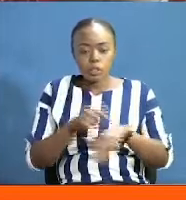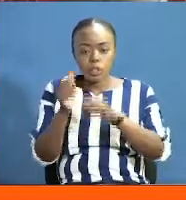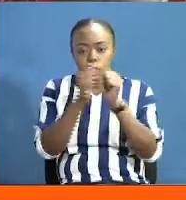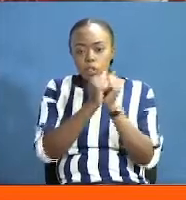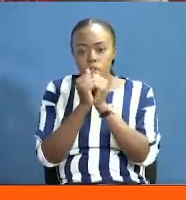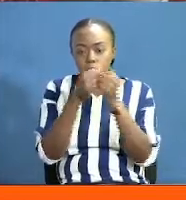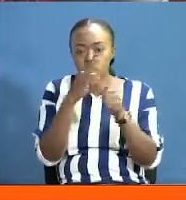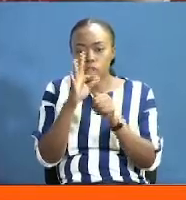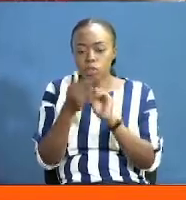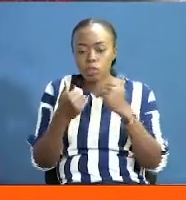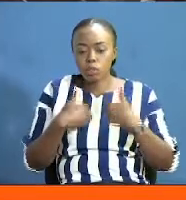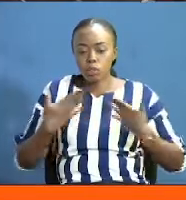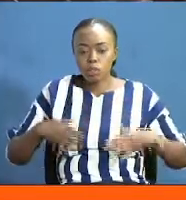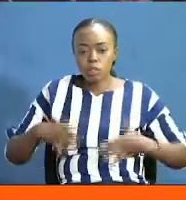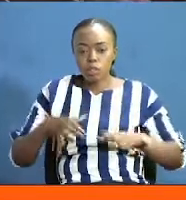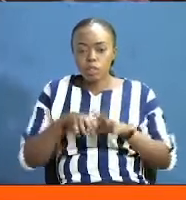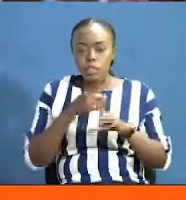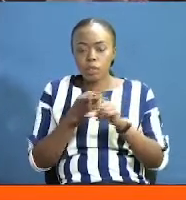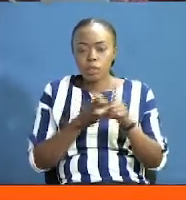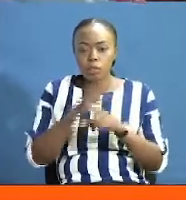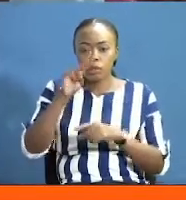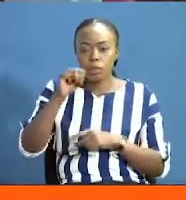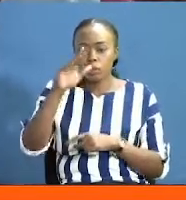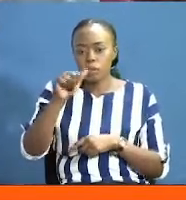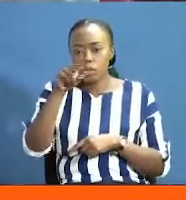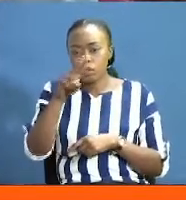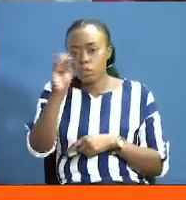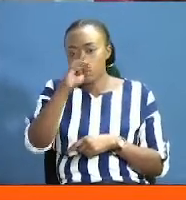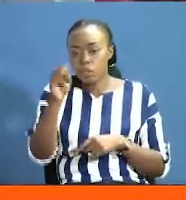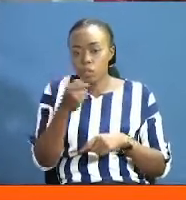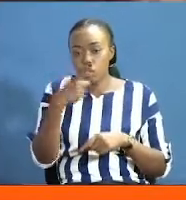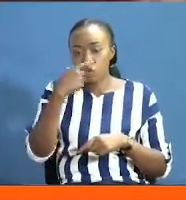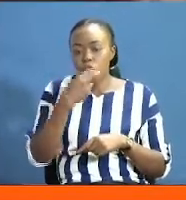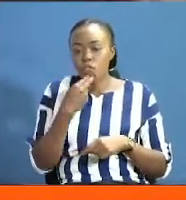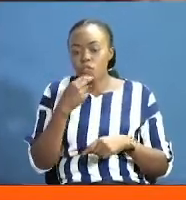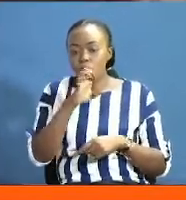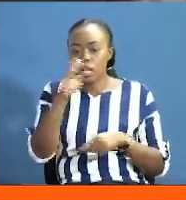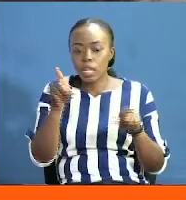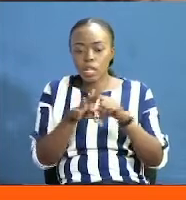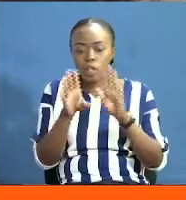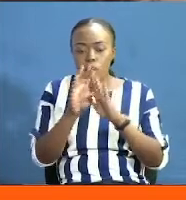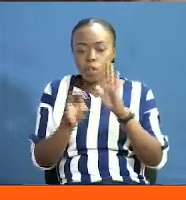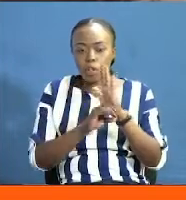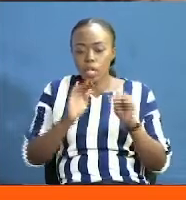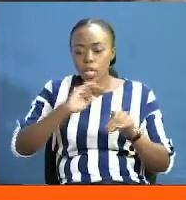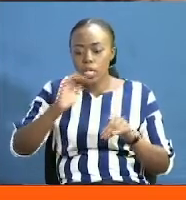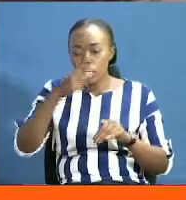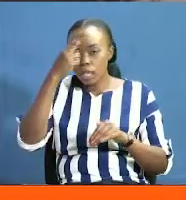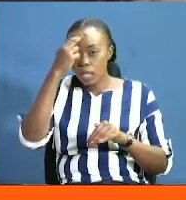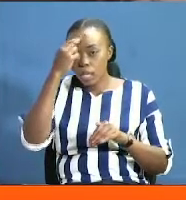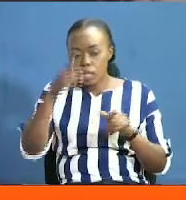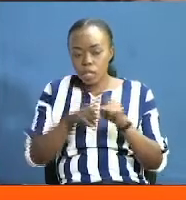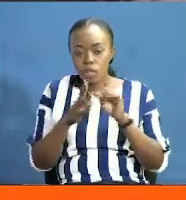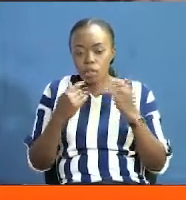Wakati wa kongamano la ushiriki wa umma katika eneo la Mausa, kaunti ndogo ya Narok Kusini, kamishna wa kaunti ya